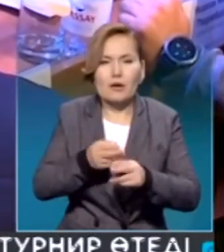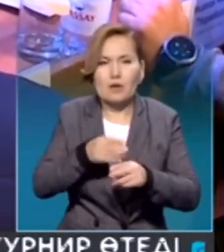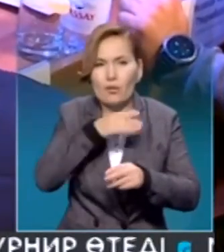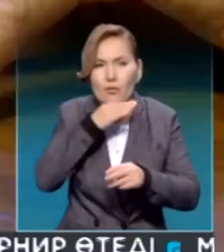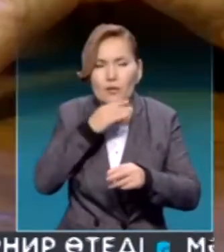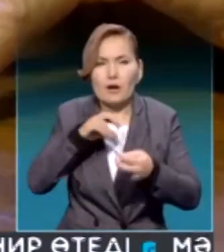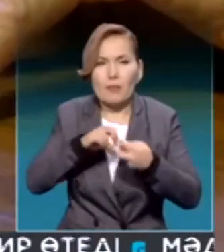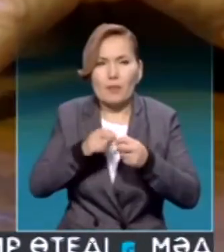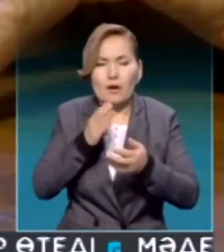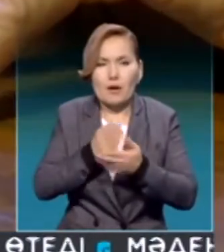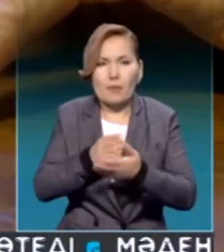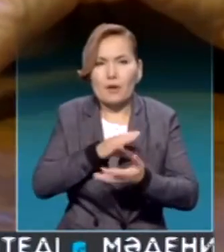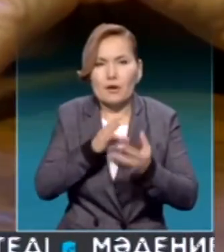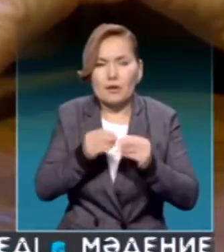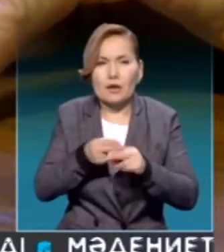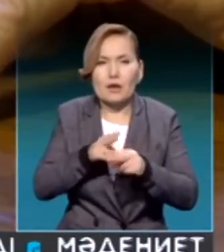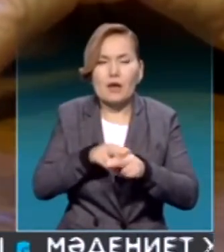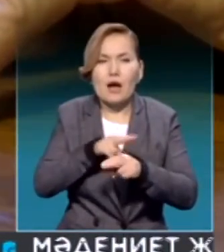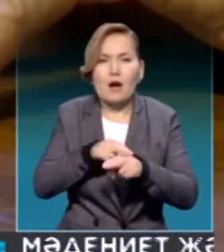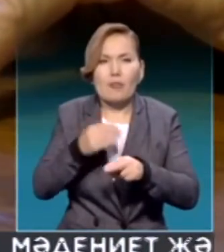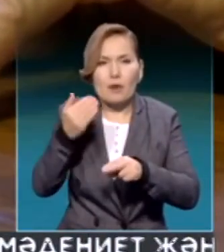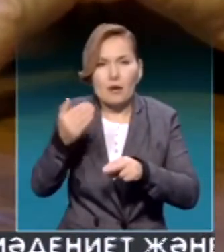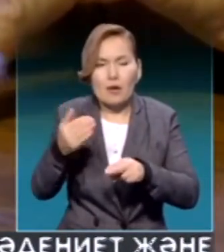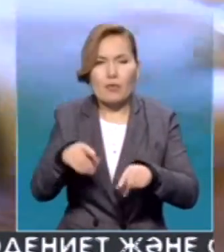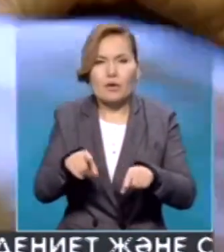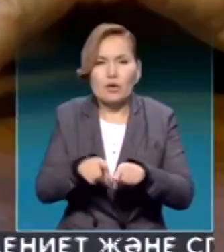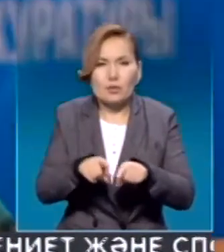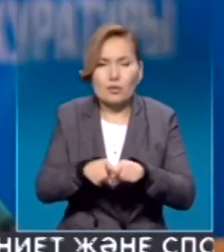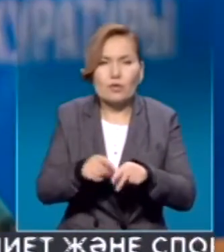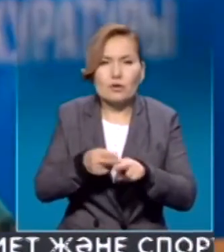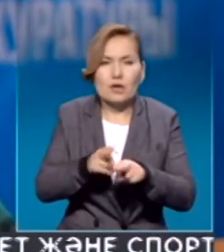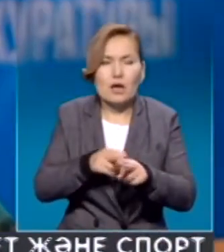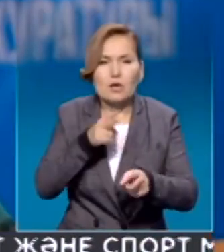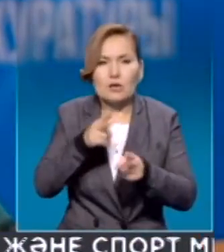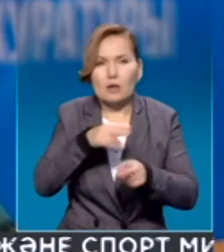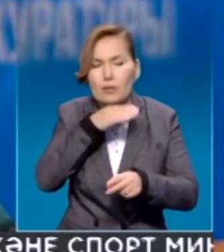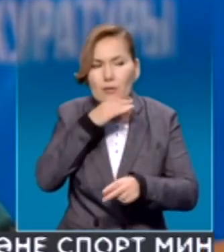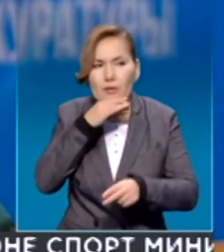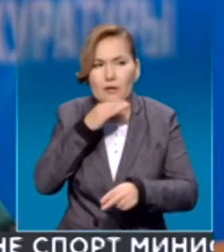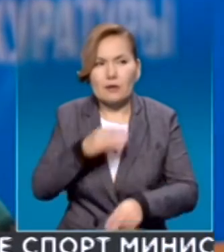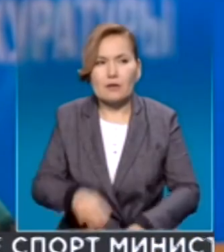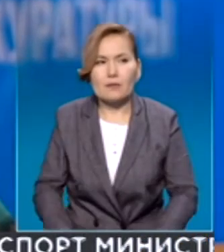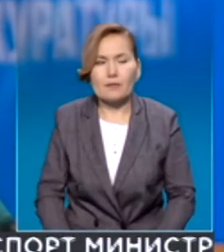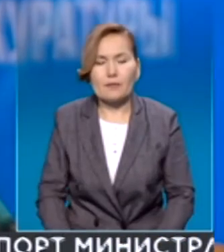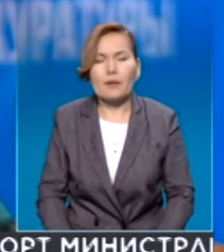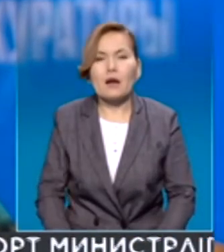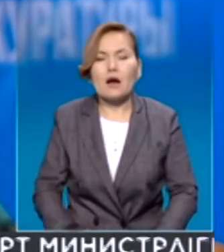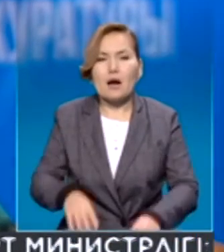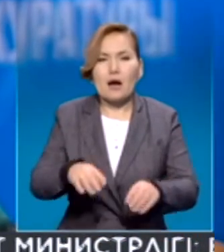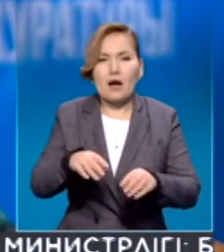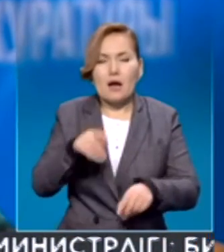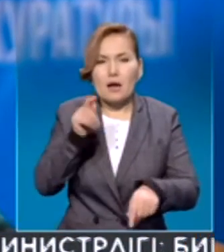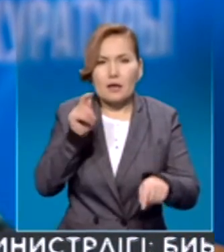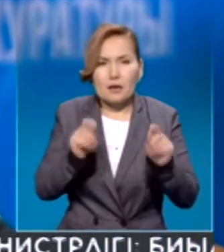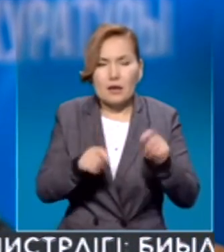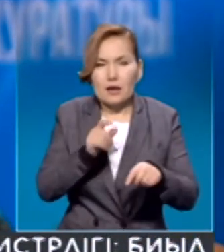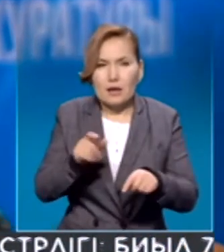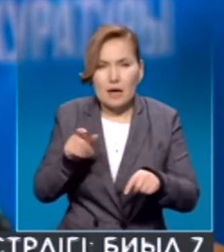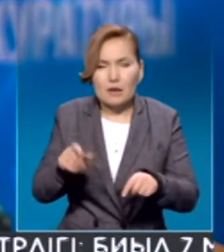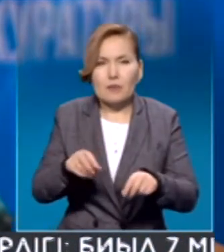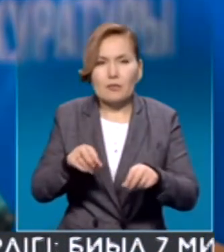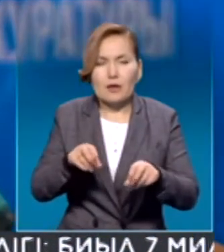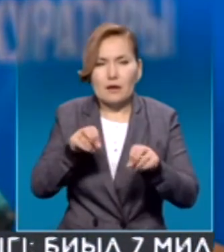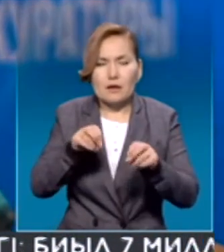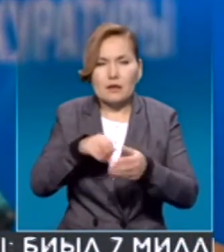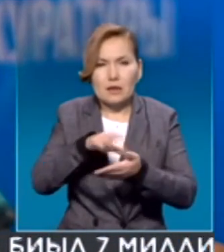қатысты. Араларында құқық қорғаушылардан әділдік іздеп келгендер де бар. Карточка ресми түрде тіркеледі, е-өтініш базасына